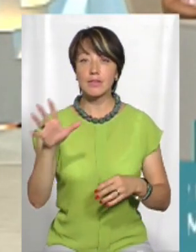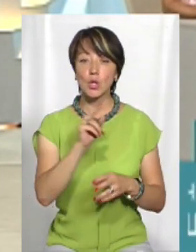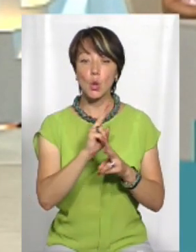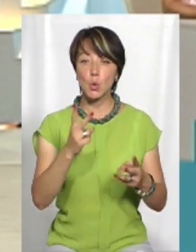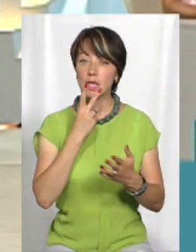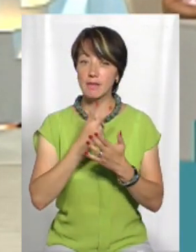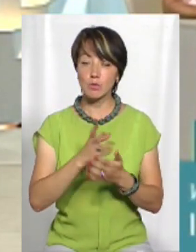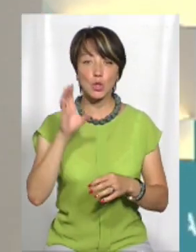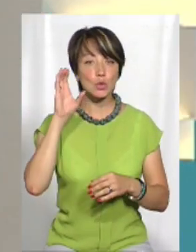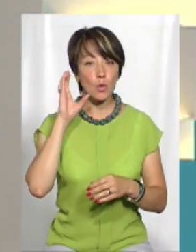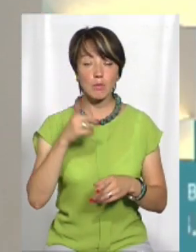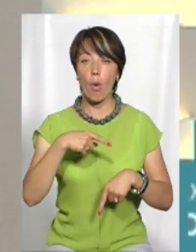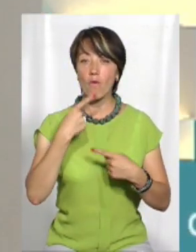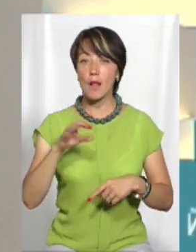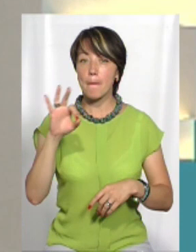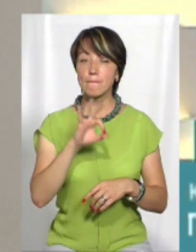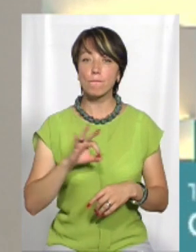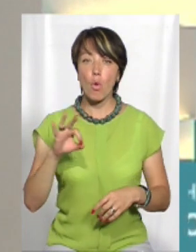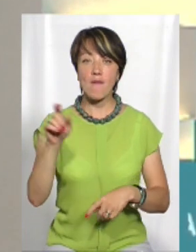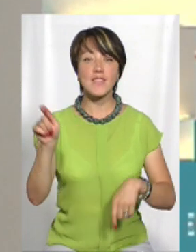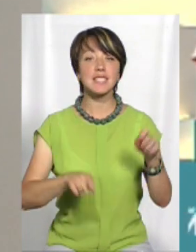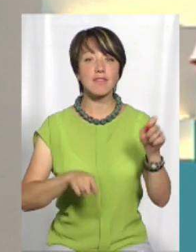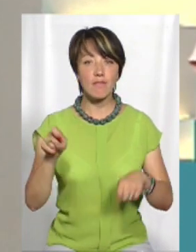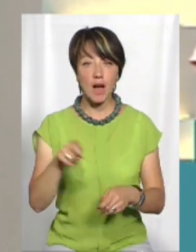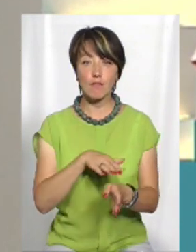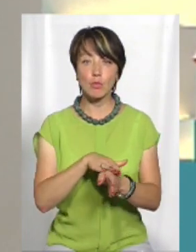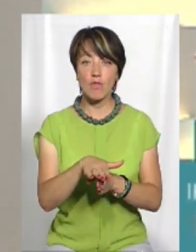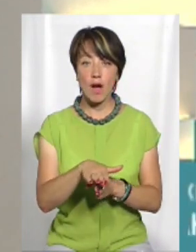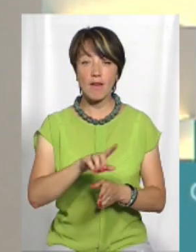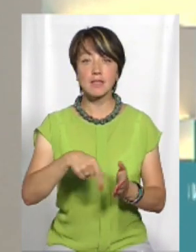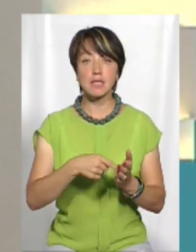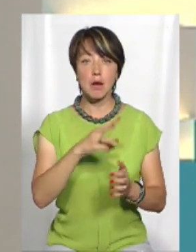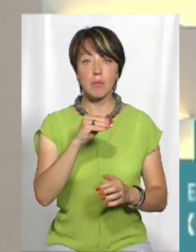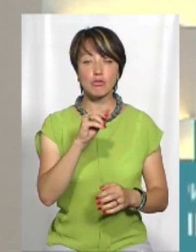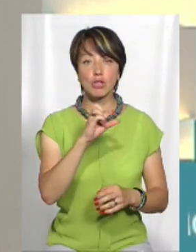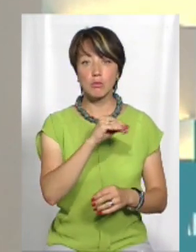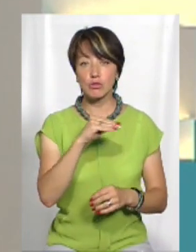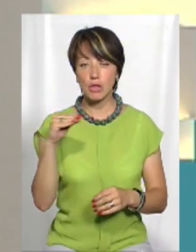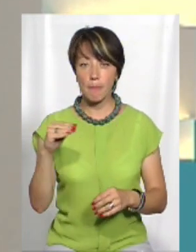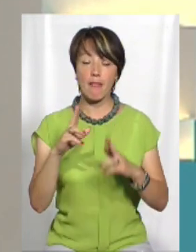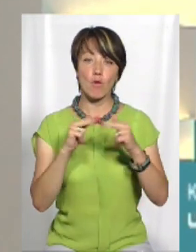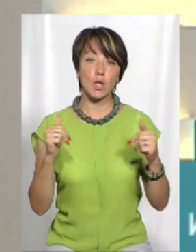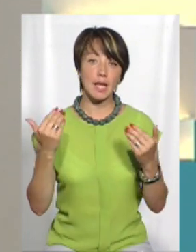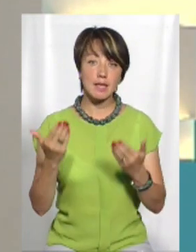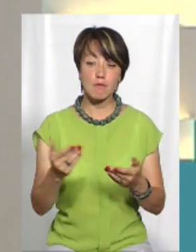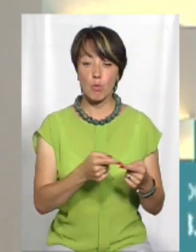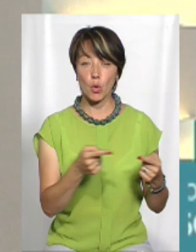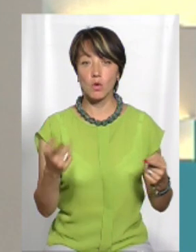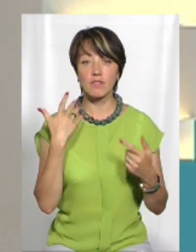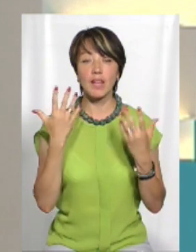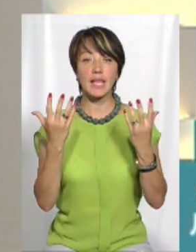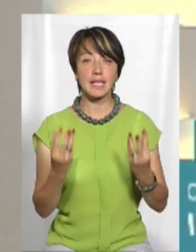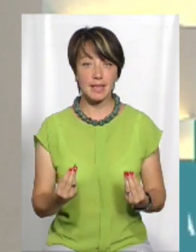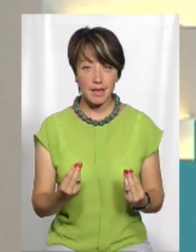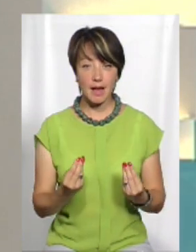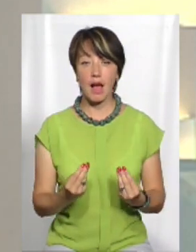хто нас дивився і буде слухати. Ми говорили сьогодні про фестиваль, який відбувався у Межибіській фортеці впродовж